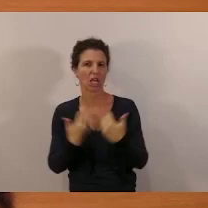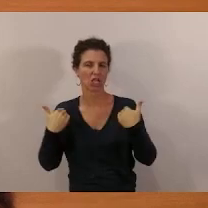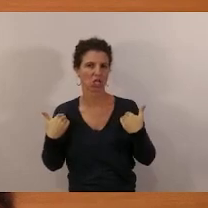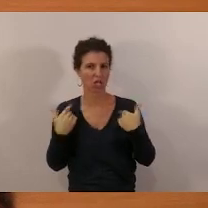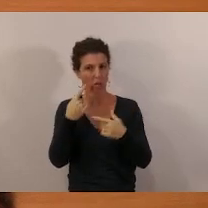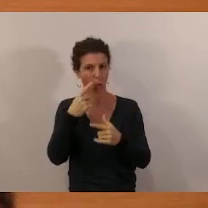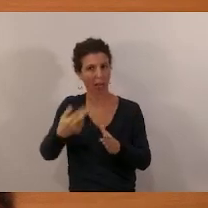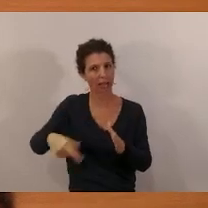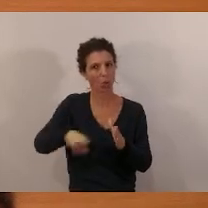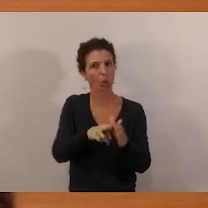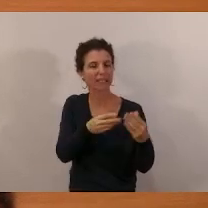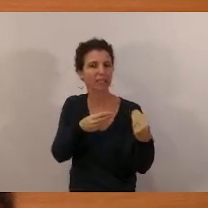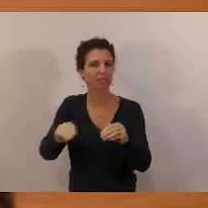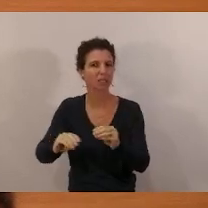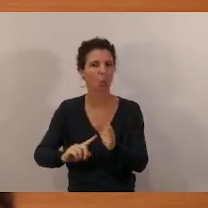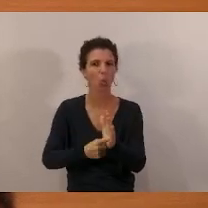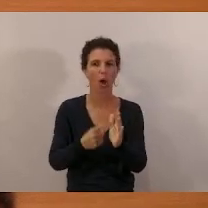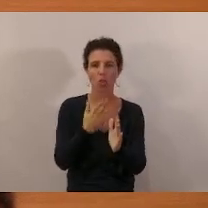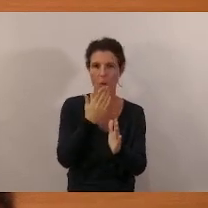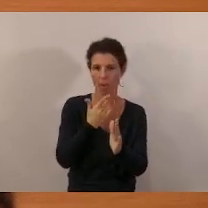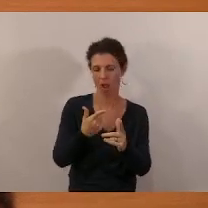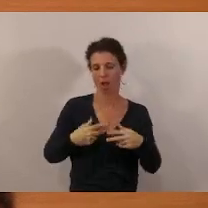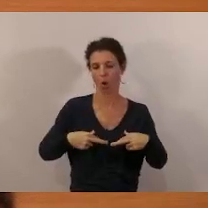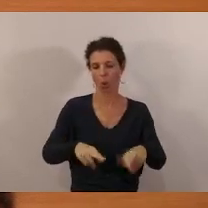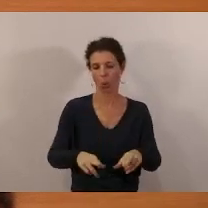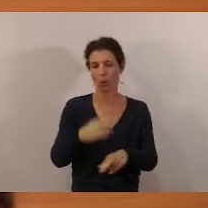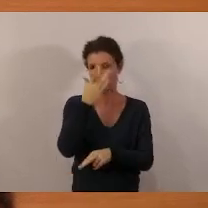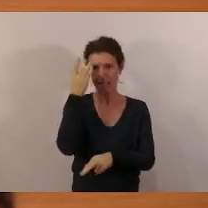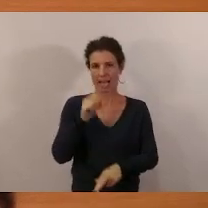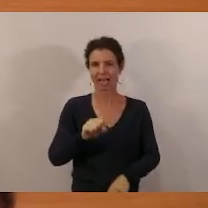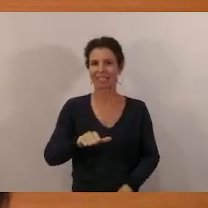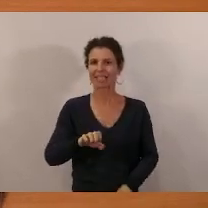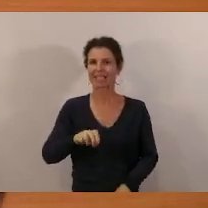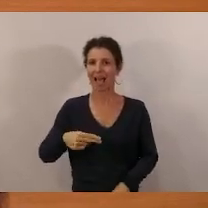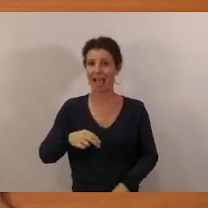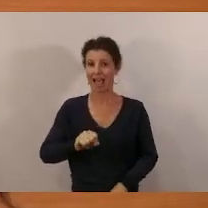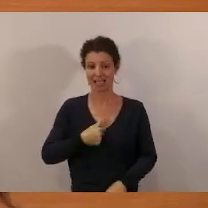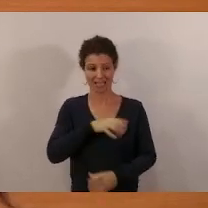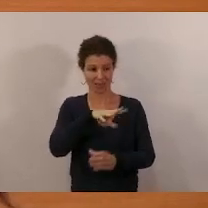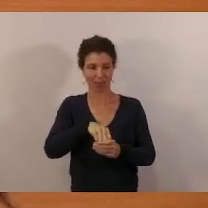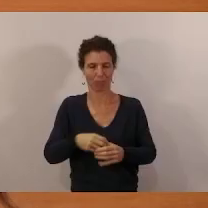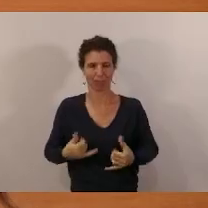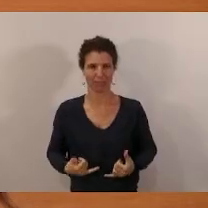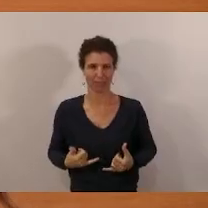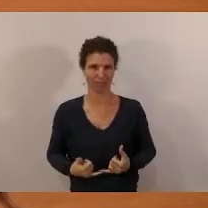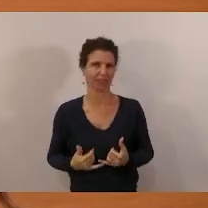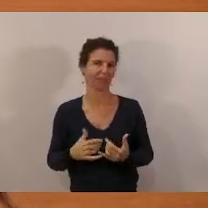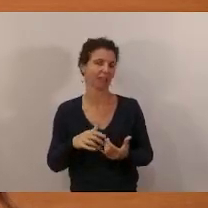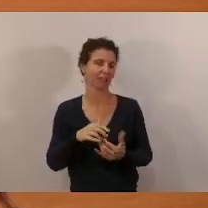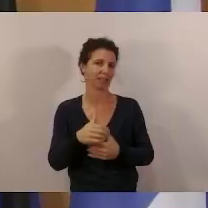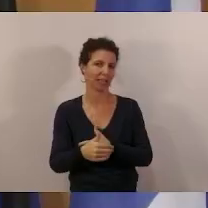dans un local qui nous concerne au 23 rue Saint-Saëns. Et la Commission a donné un avis favorable.